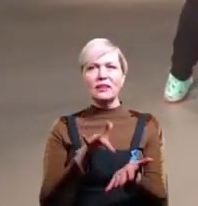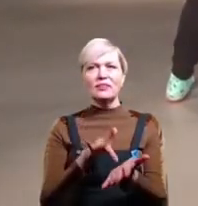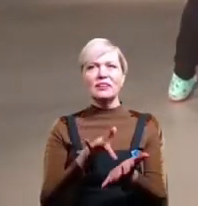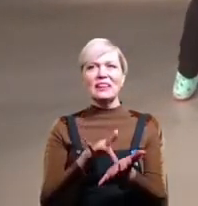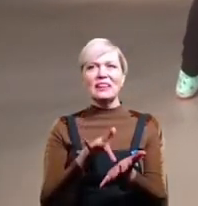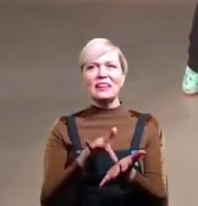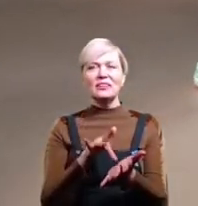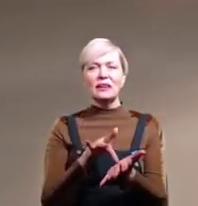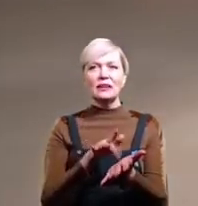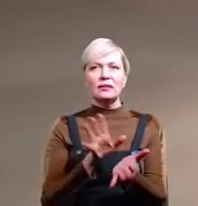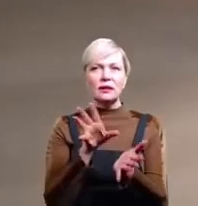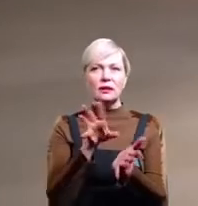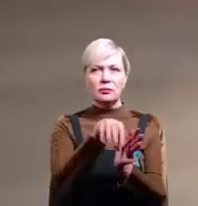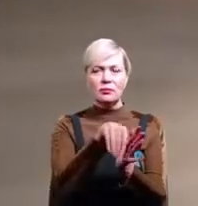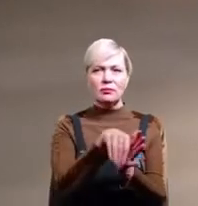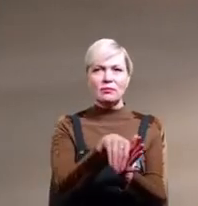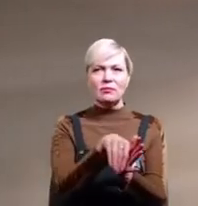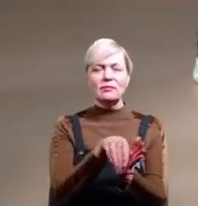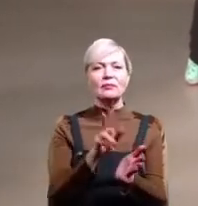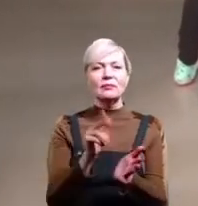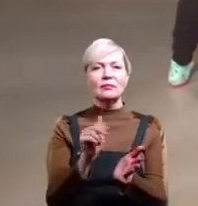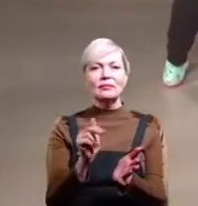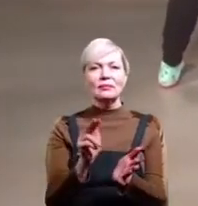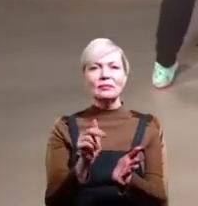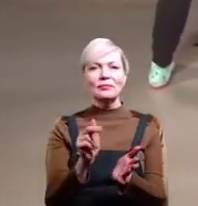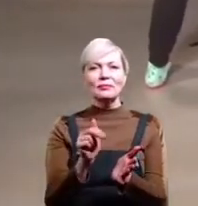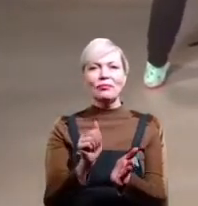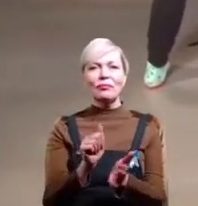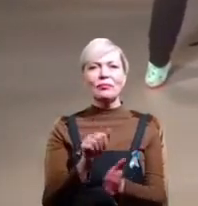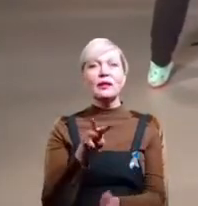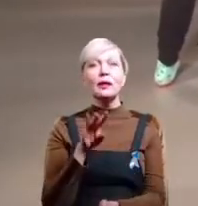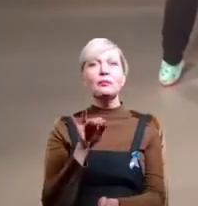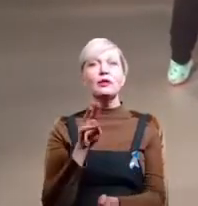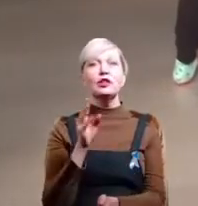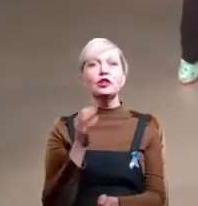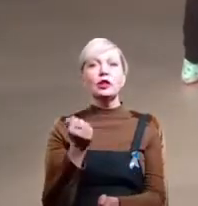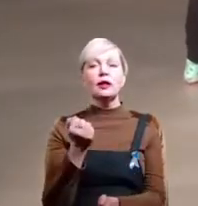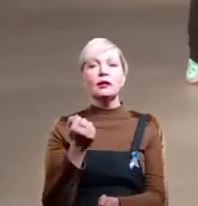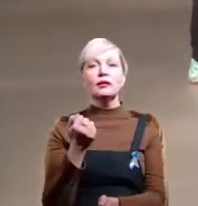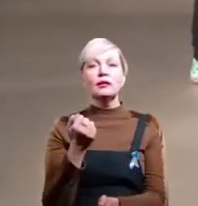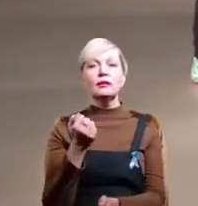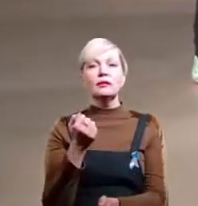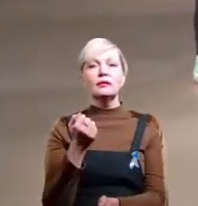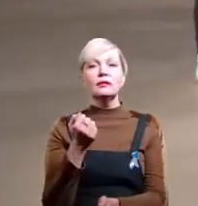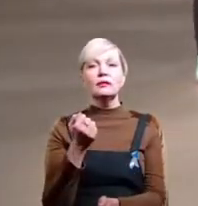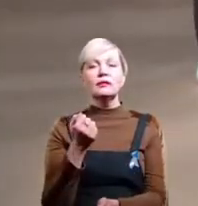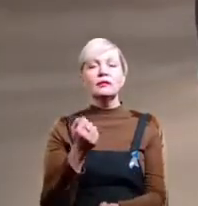центр. Да. Миша.